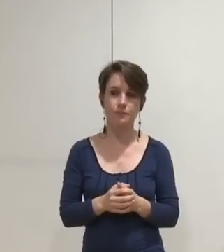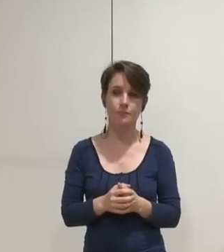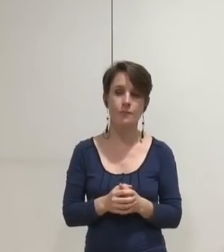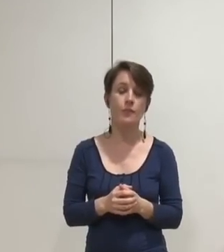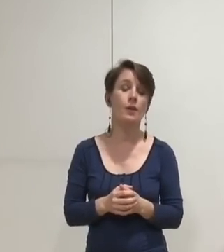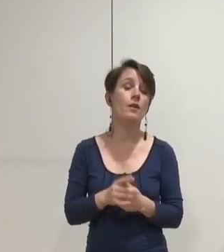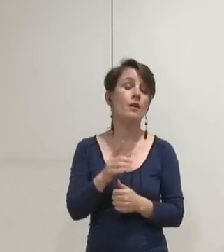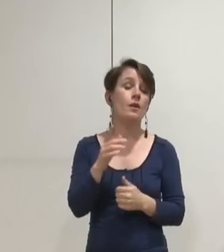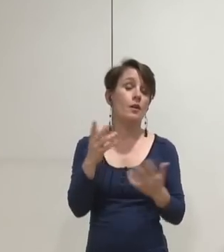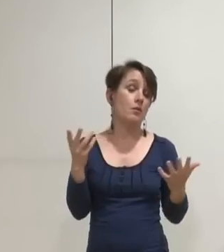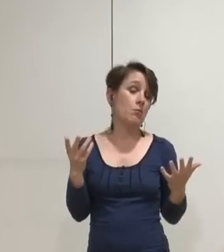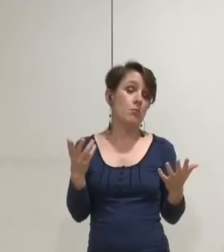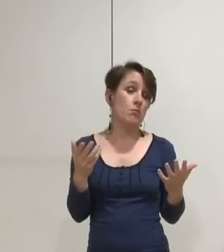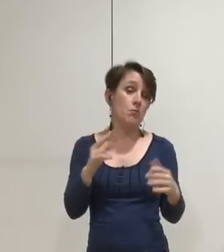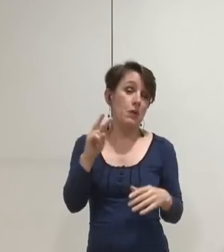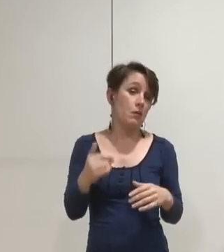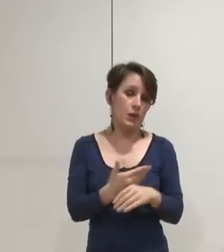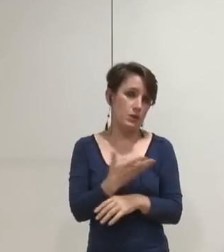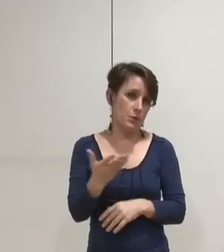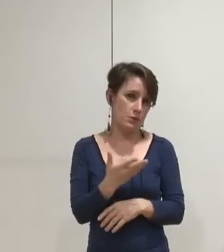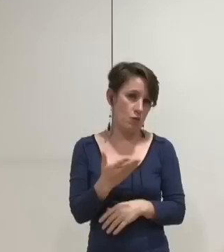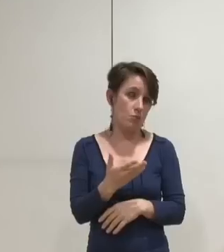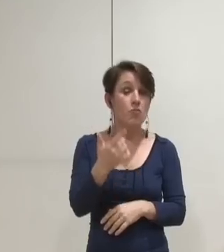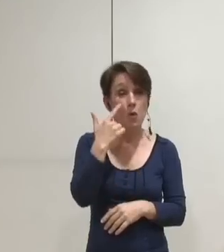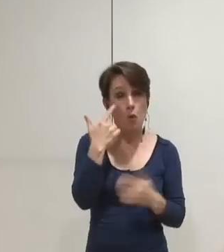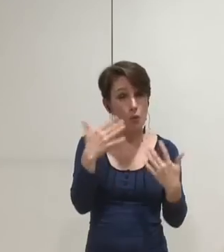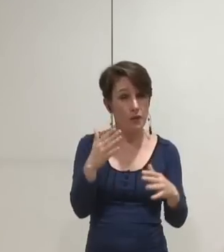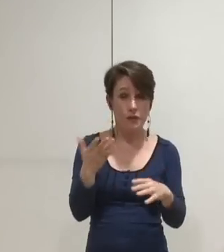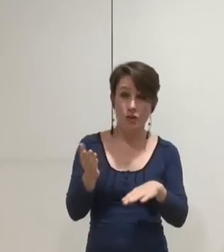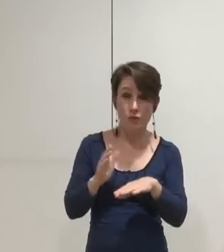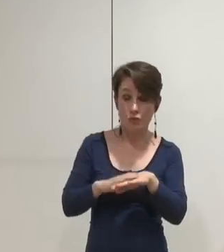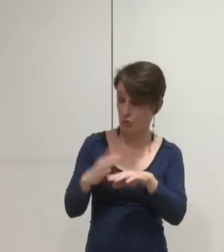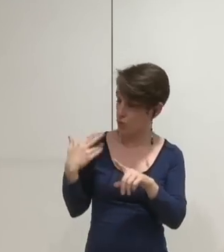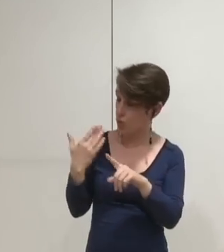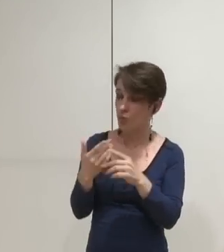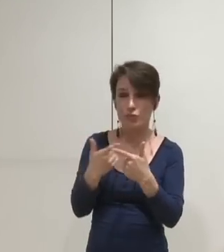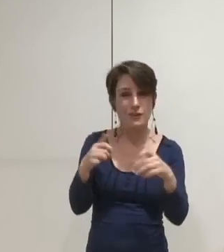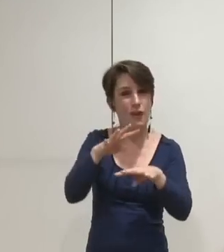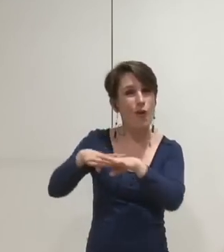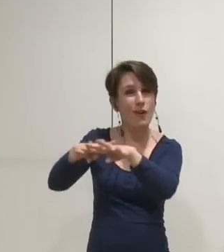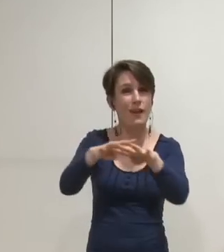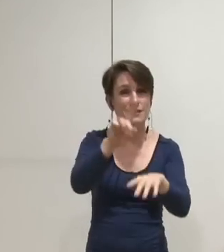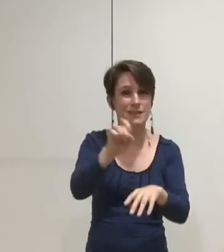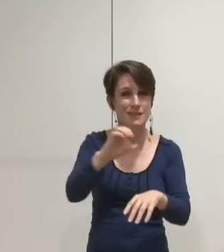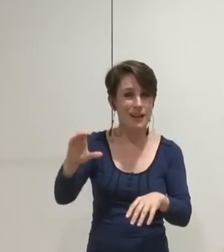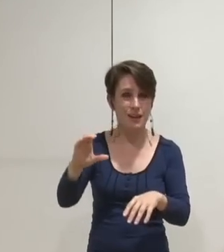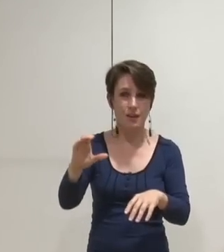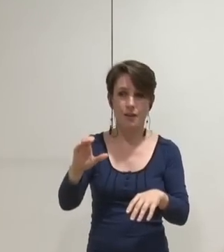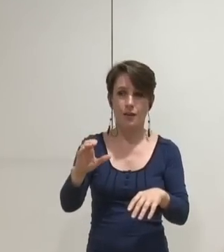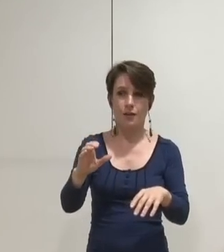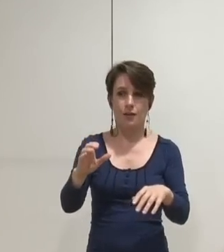allez remplacer et nous l'avons déjà vu par sur certaines AC la densité